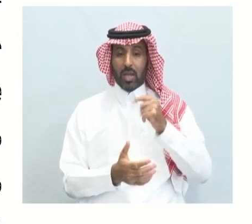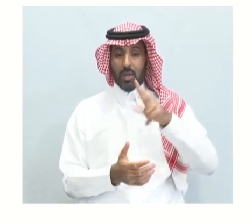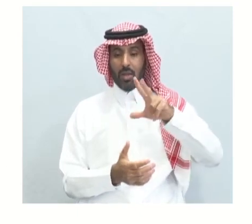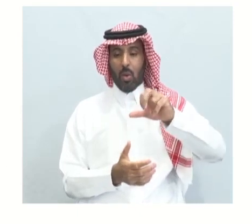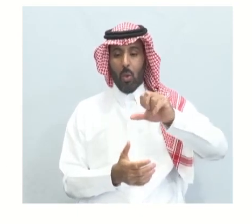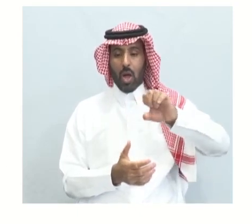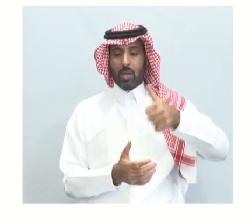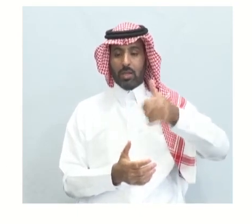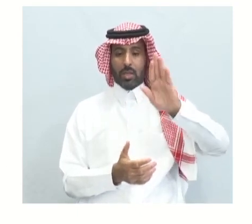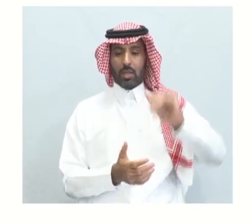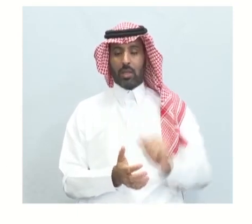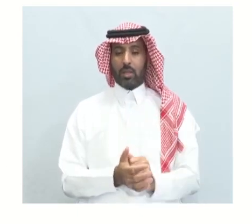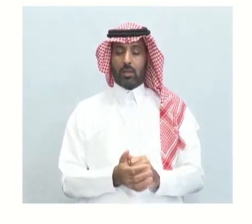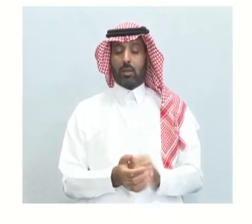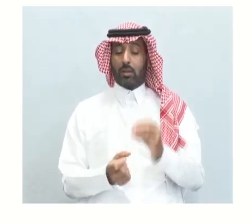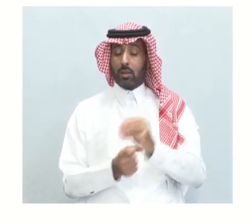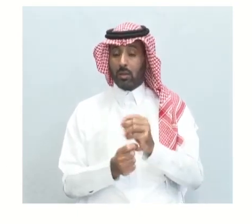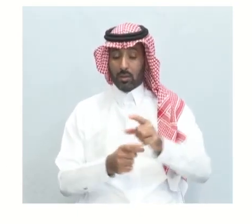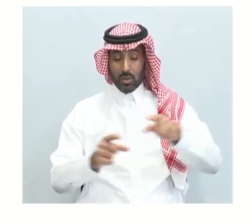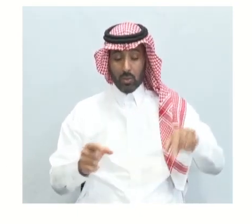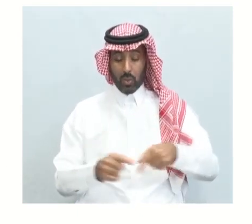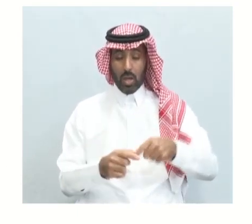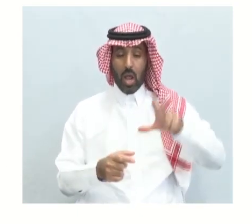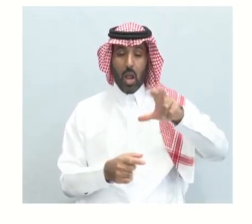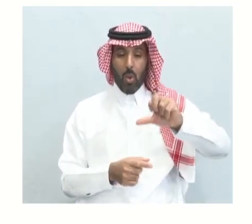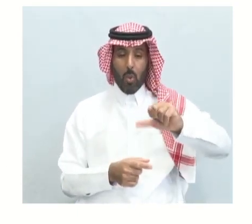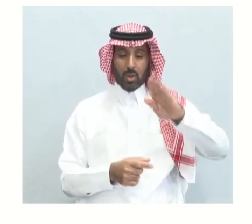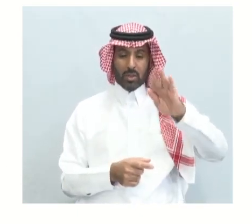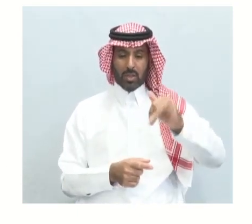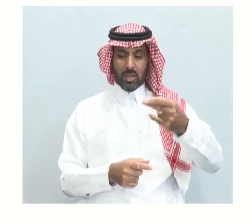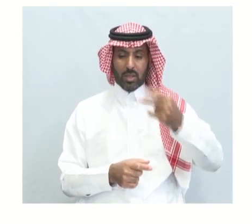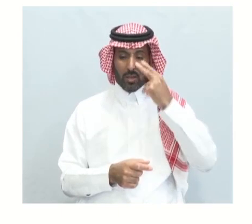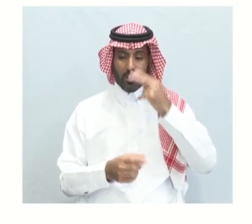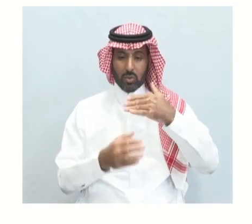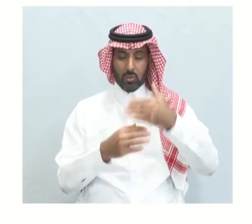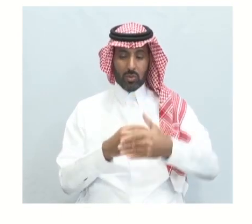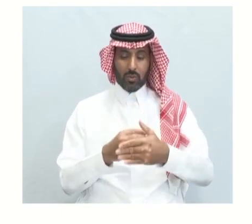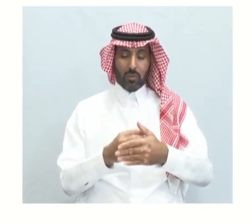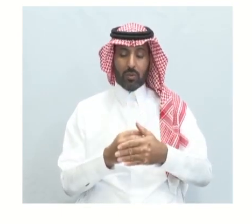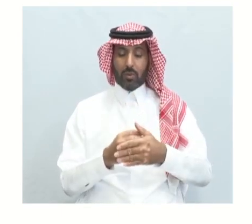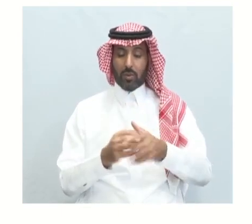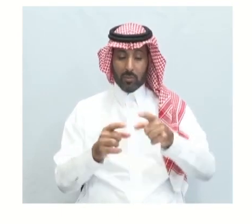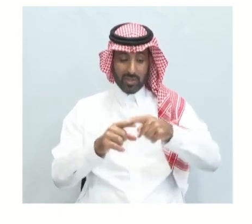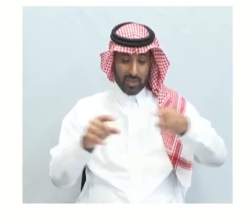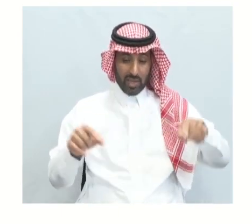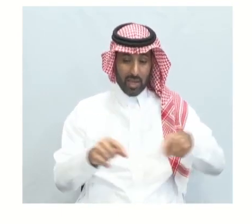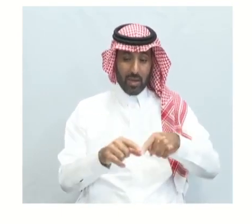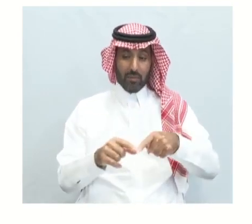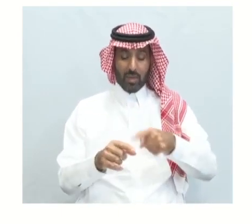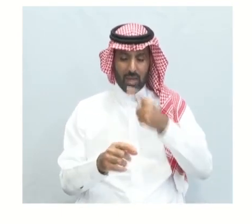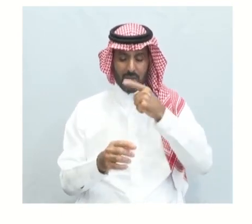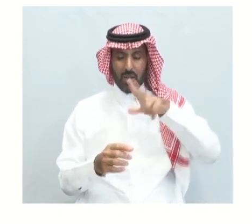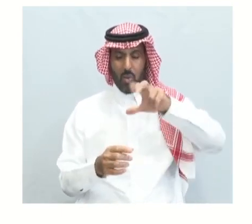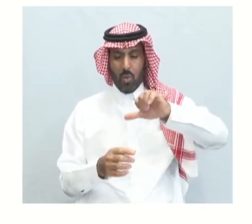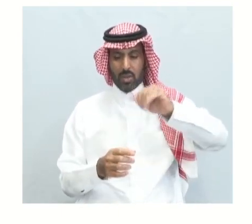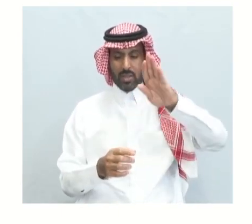الدواسر بعد ذلك تطرقنا لتكوين الوسيع وذكرنا بانه يوجد منكشف الوسيع في شكل مقطع كامل في خشم الوسيع